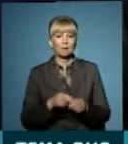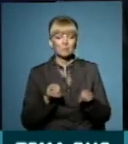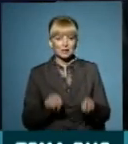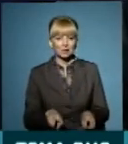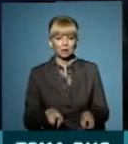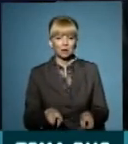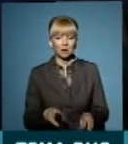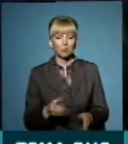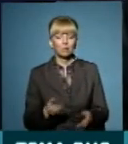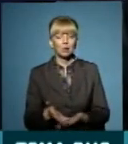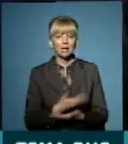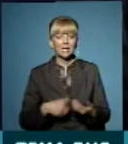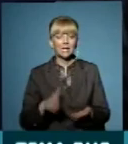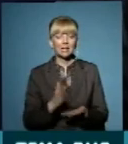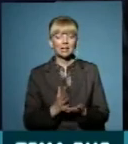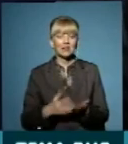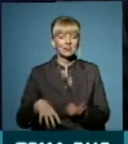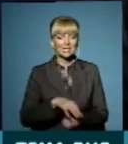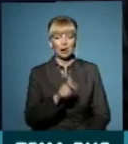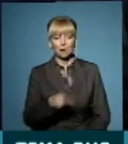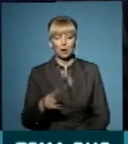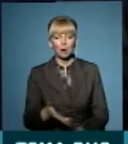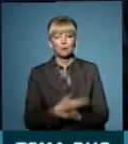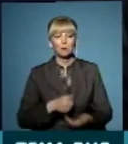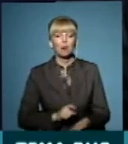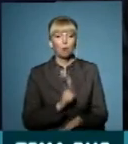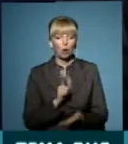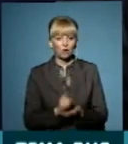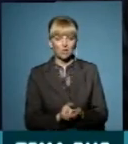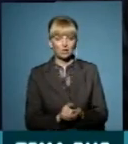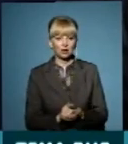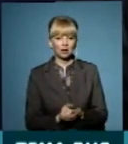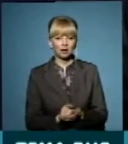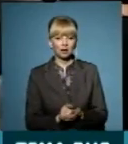знаєте, ми є всі пасажирами, і ми повинні